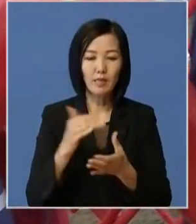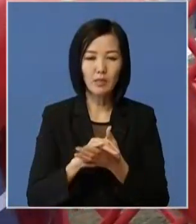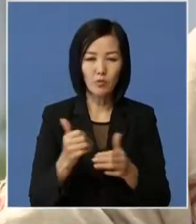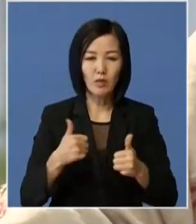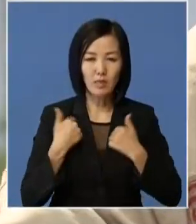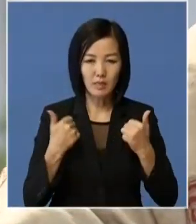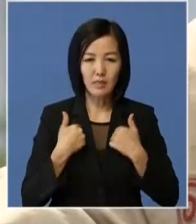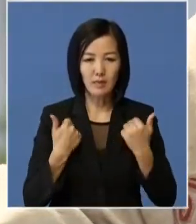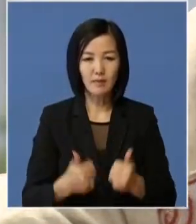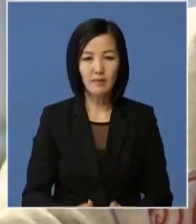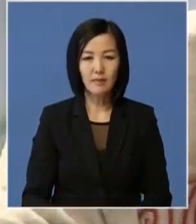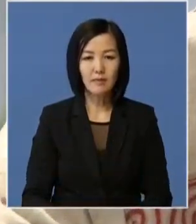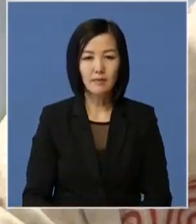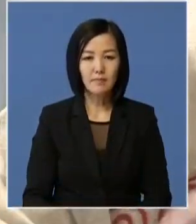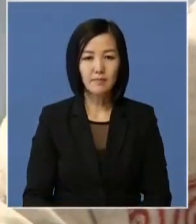тырысты.